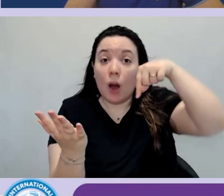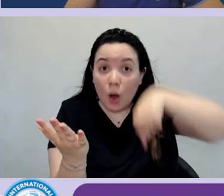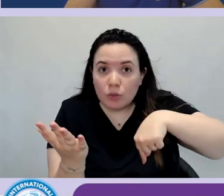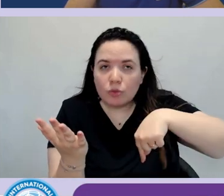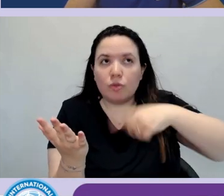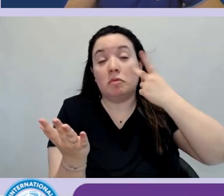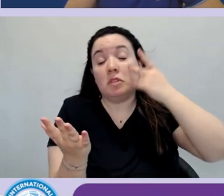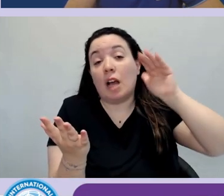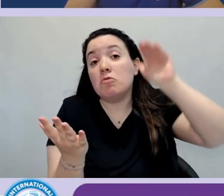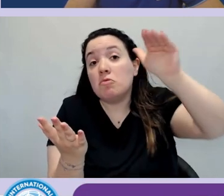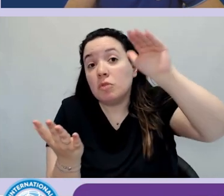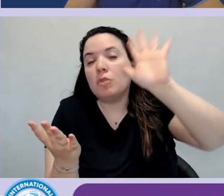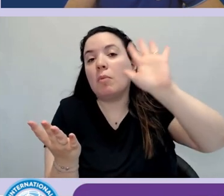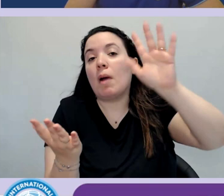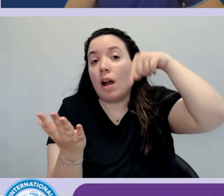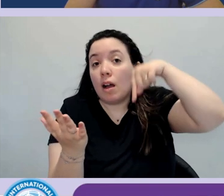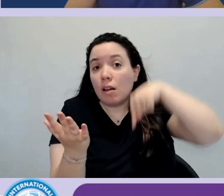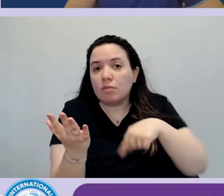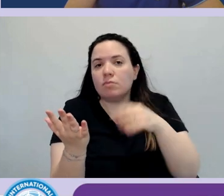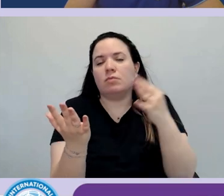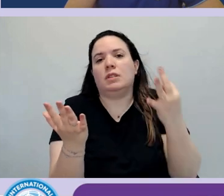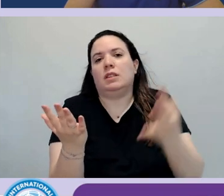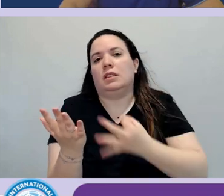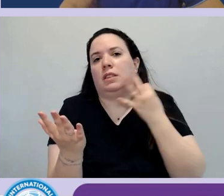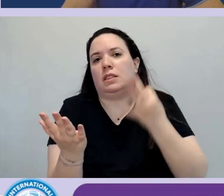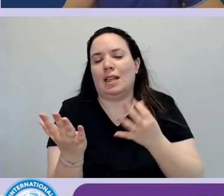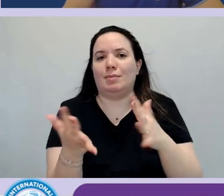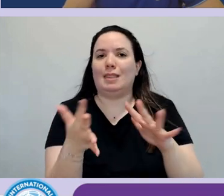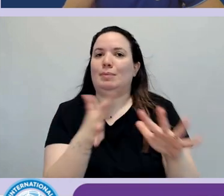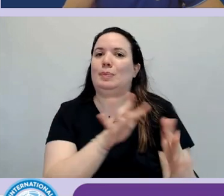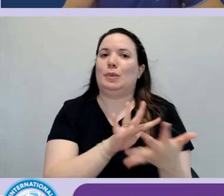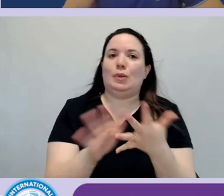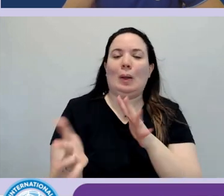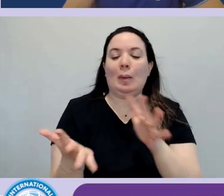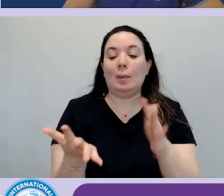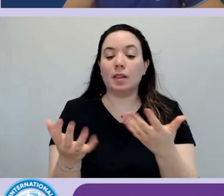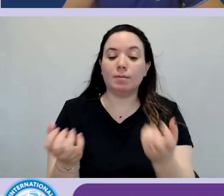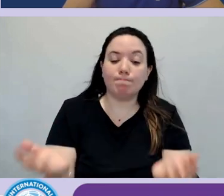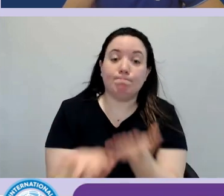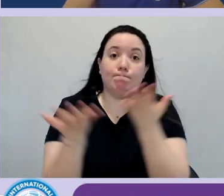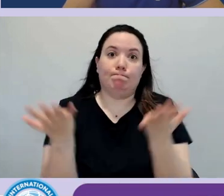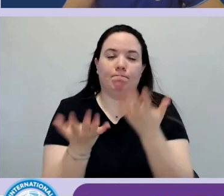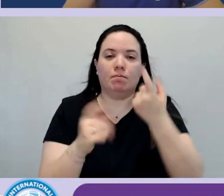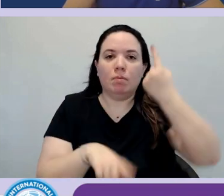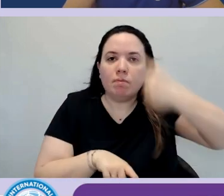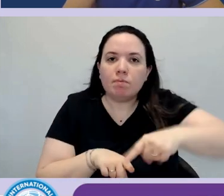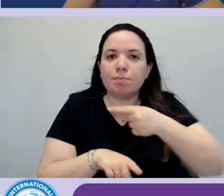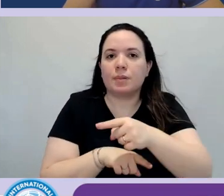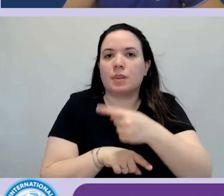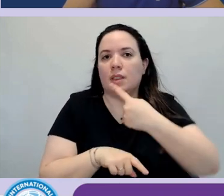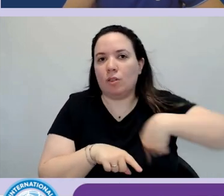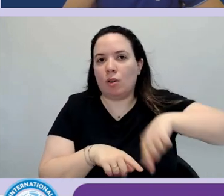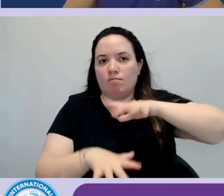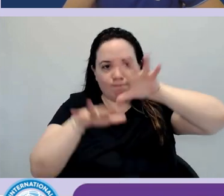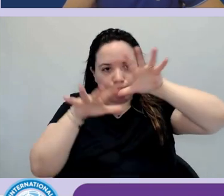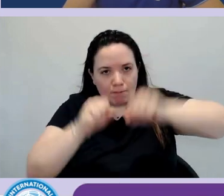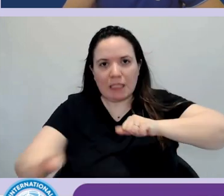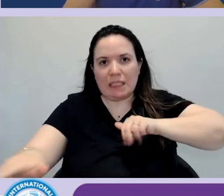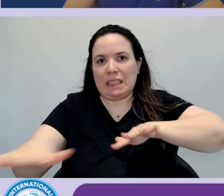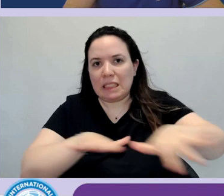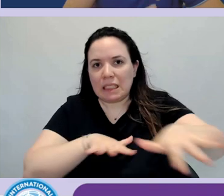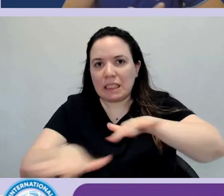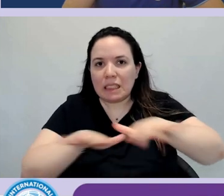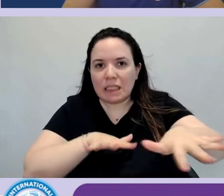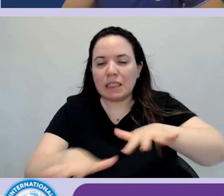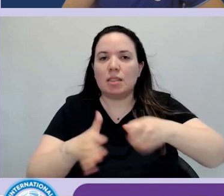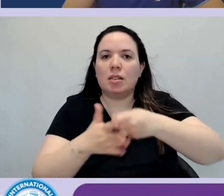ma ad oggi eh restano sempre qualcosa di approssimato per questo ci ci impegniamo e ci diamo da